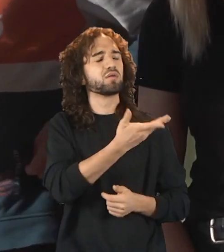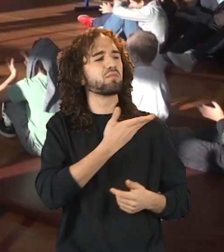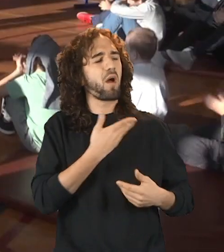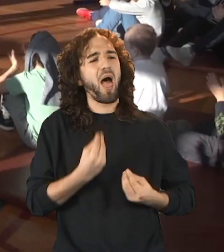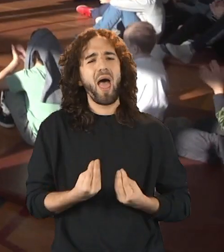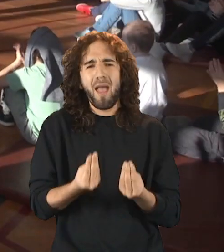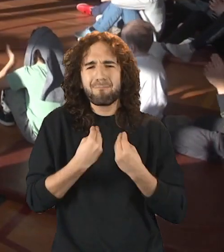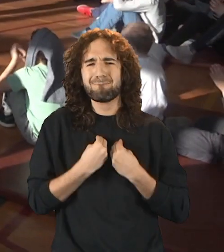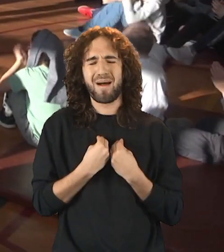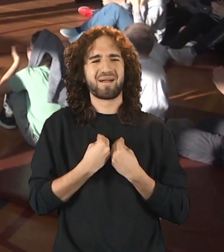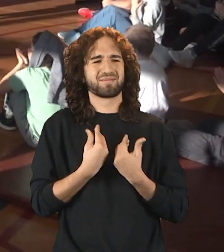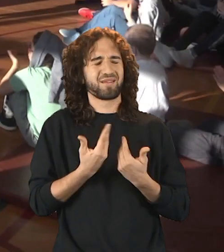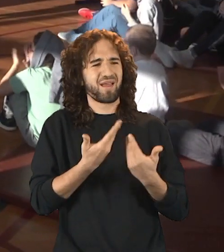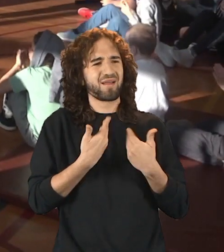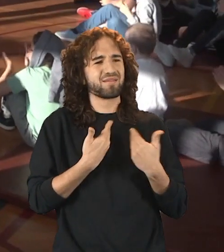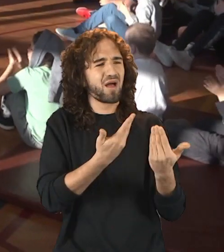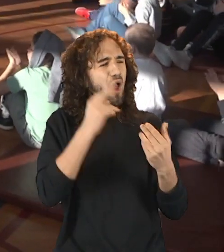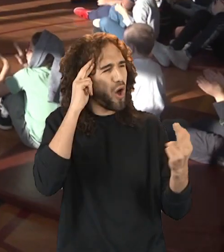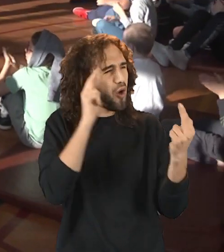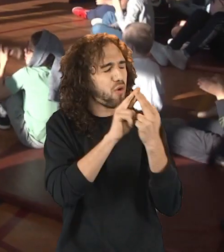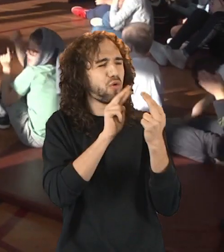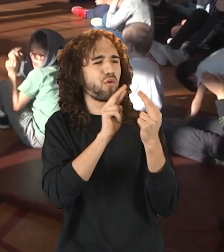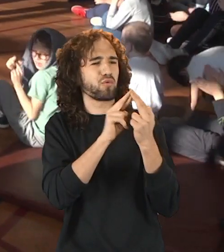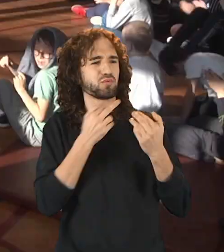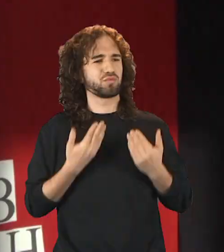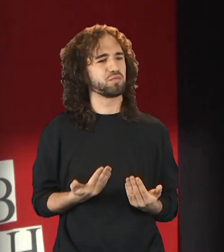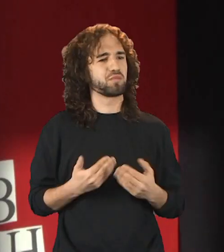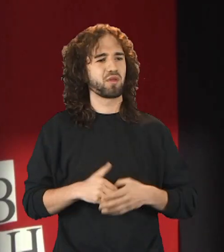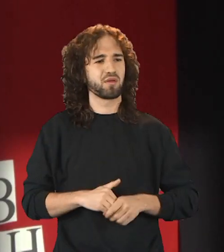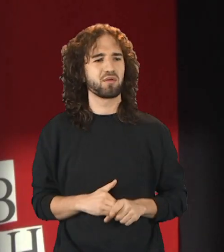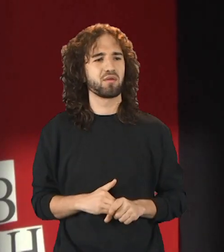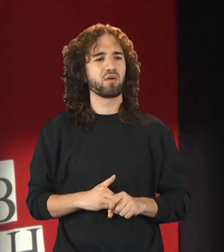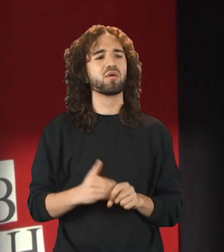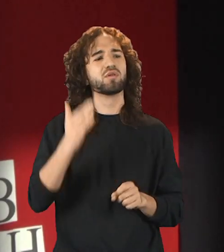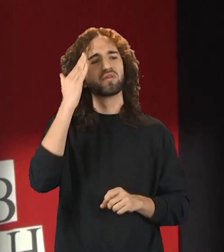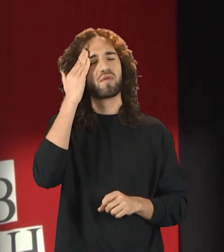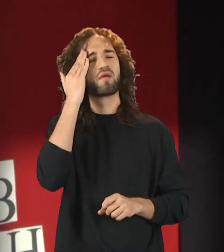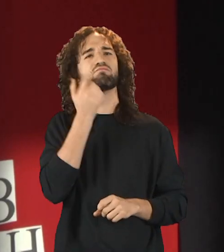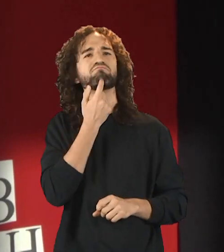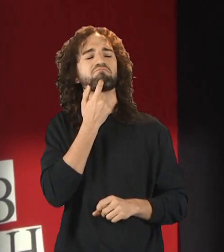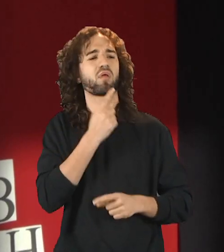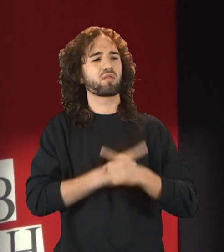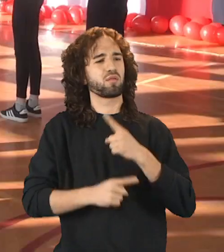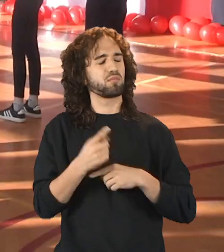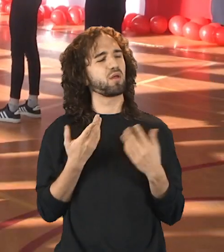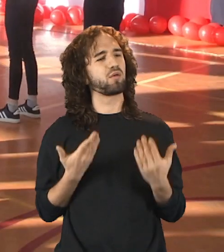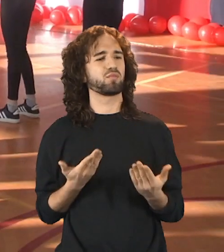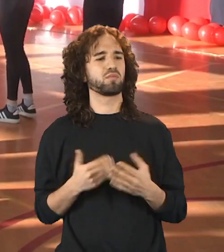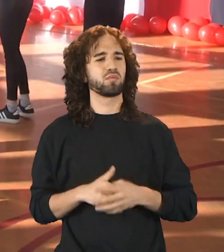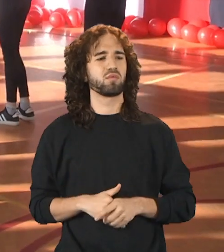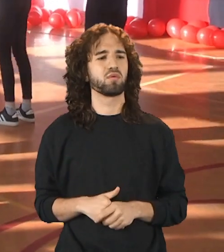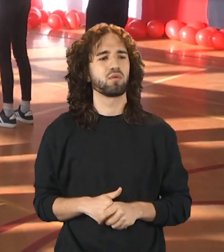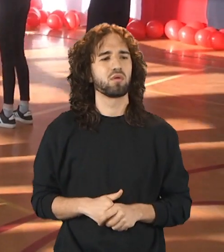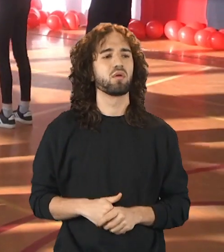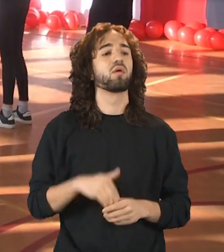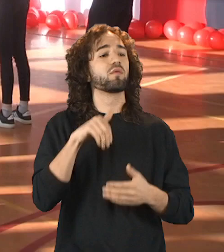zrozumienia i otwartości dla drugiego człowieka. I chyba to jest najważniejsze w tym Światowym Dniu Osób Niepełnosprawnych. W tym